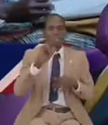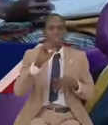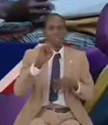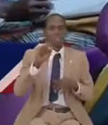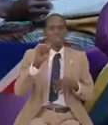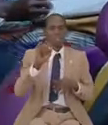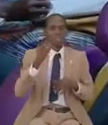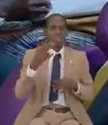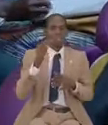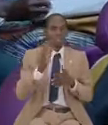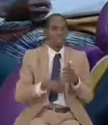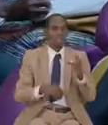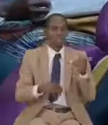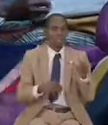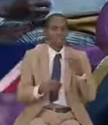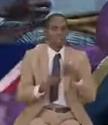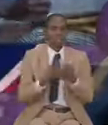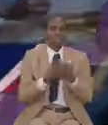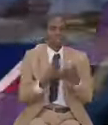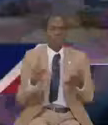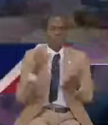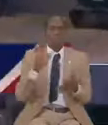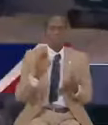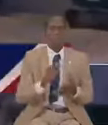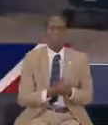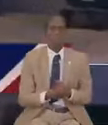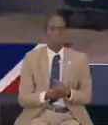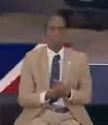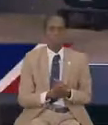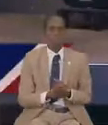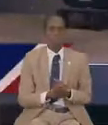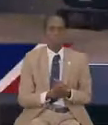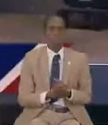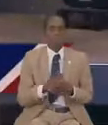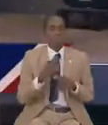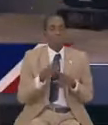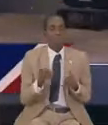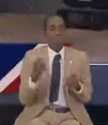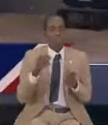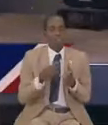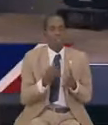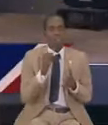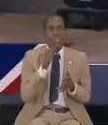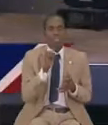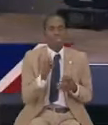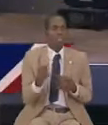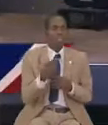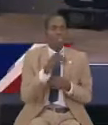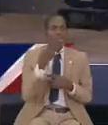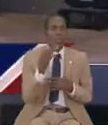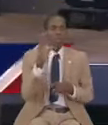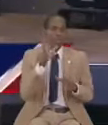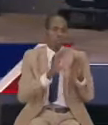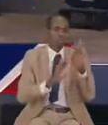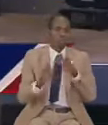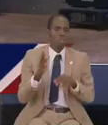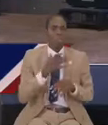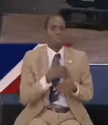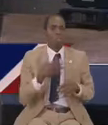comment ceci leur était arrivé comme ça et ça y est chapitre à 22,5 et